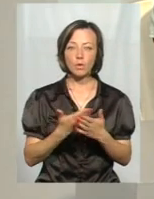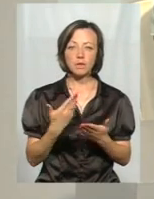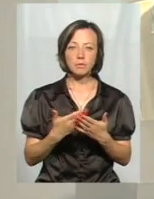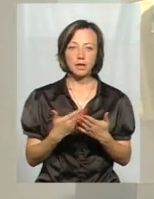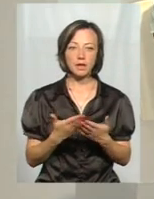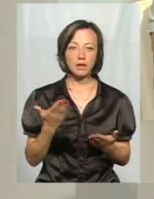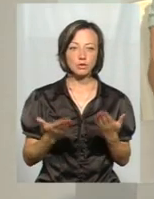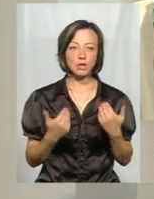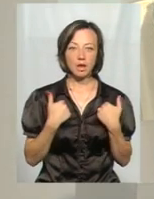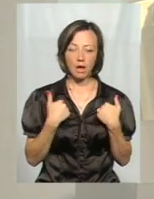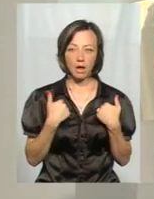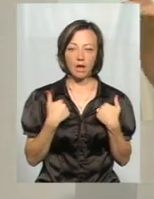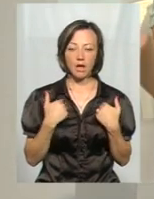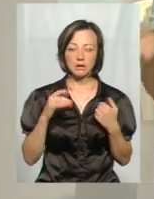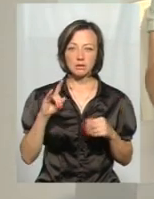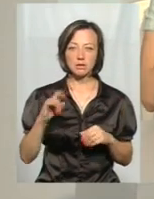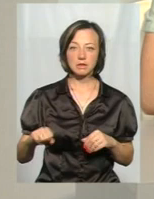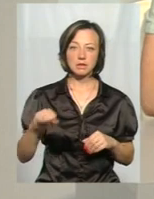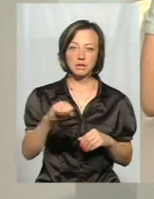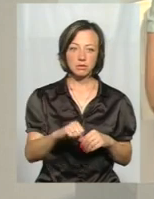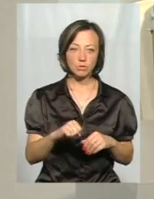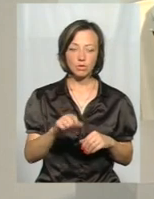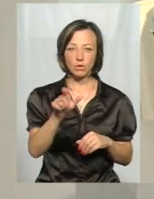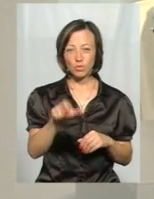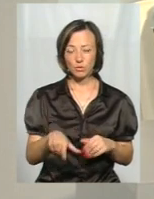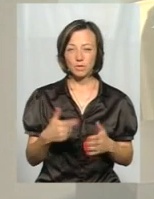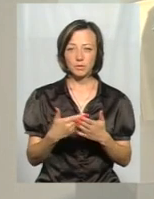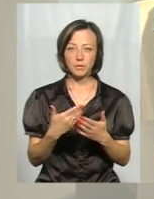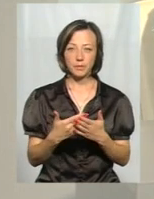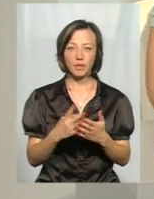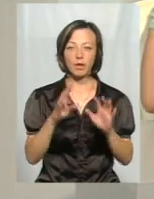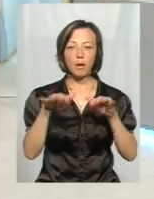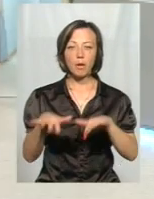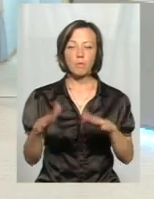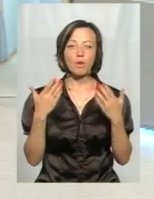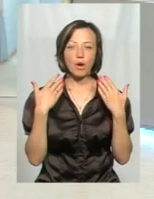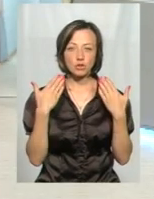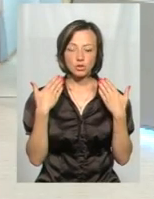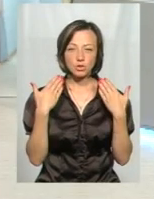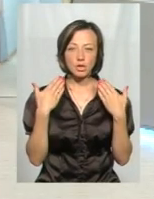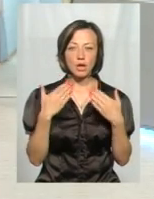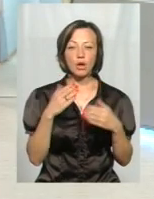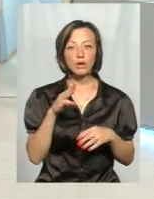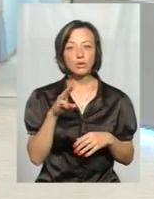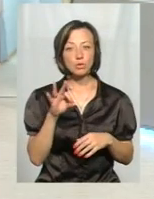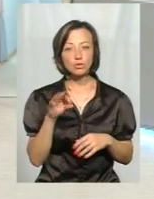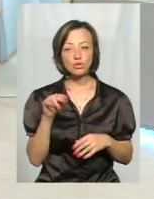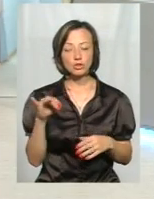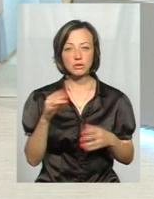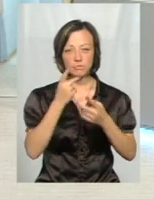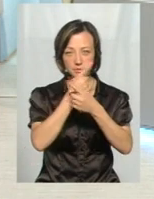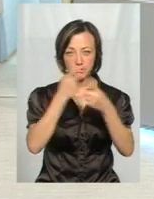прикладу, якщо я йду з дитиною, чи там будь-який мешканець там на пляж, то має десь бути